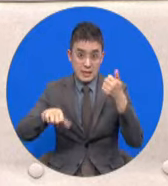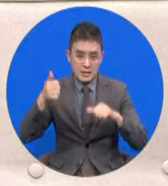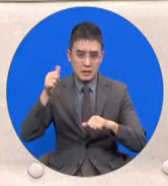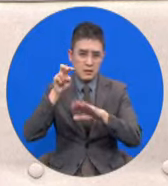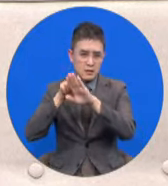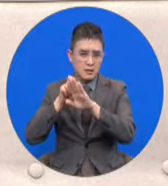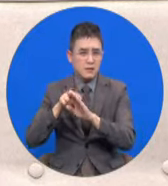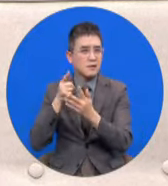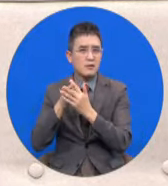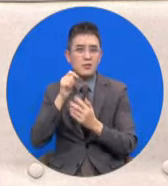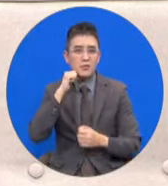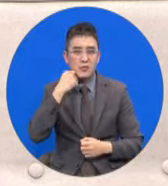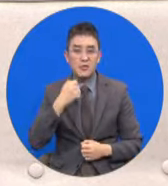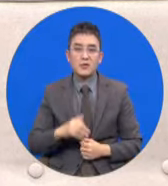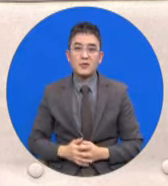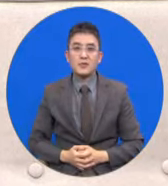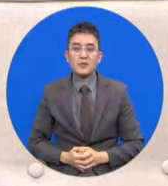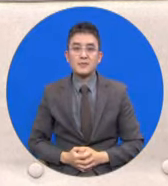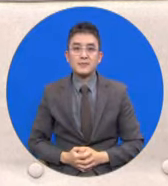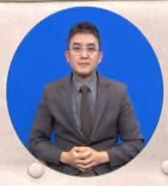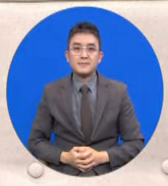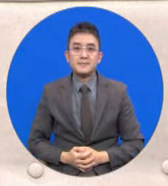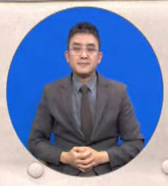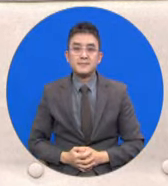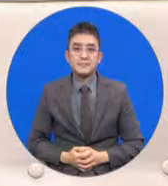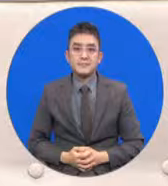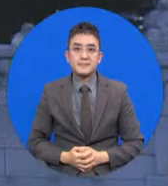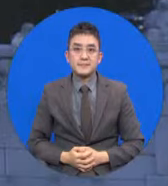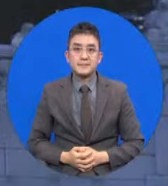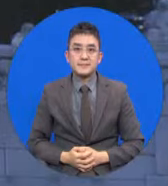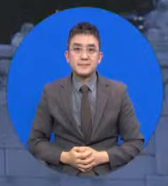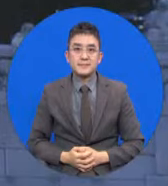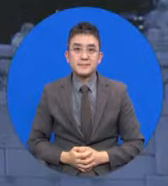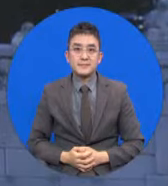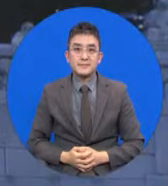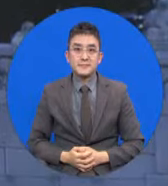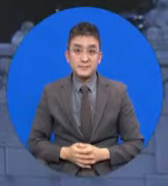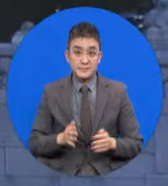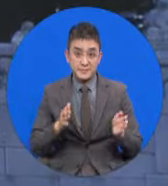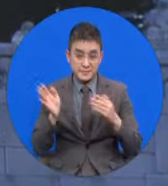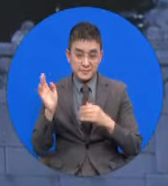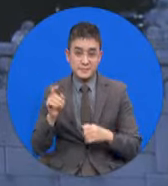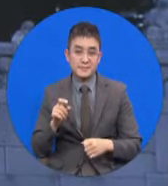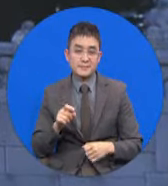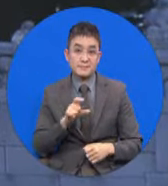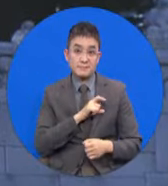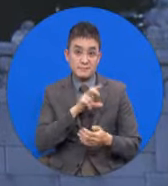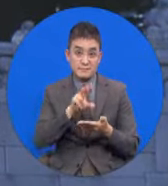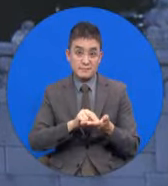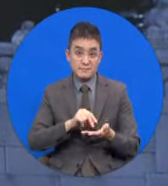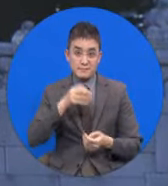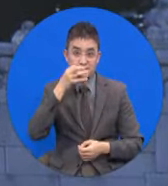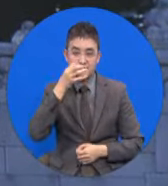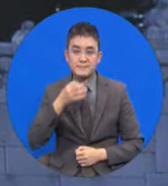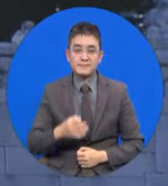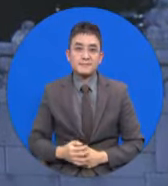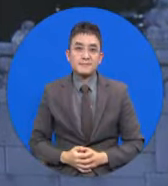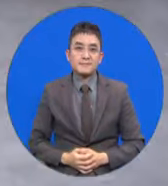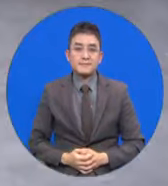거 아닌가 그렇게 보여집니다. 예. 자 이번엔 저희가 준비한 다음 이야기 전해드리겠습니다. 주제를 공개하겠습니다.